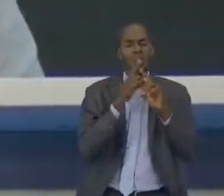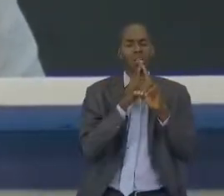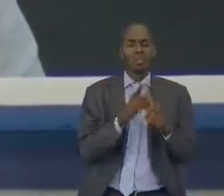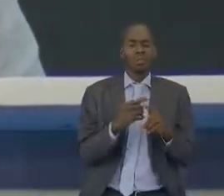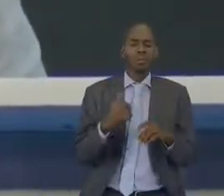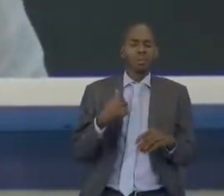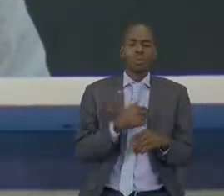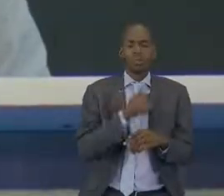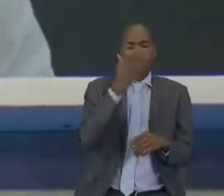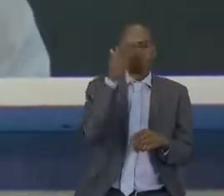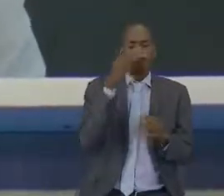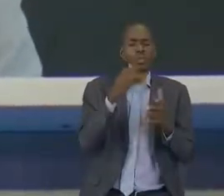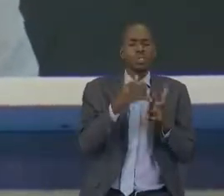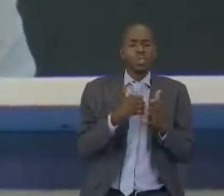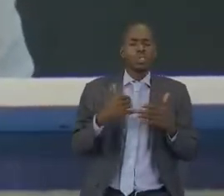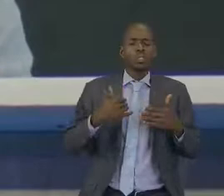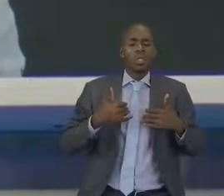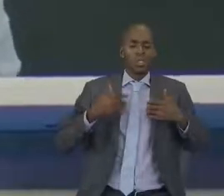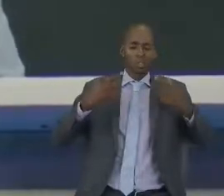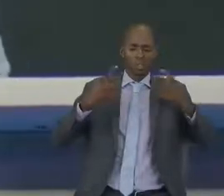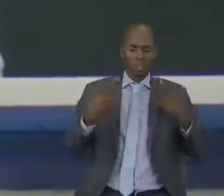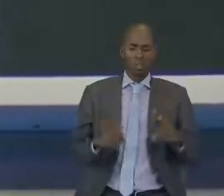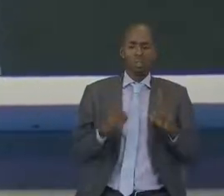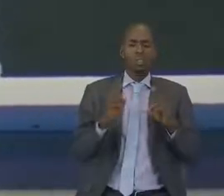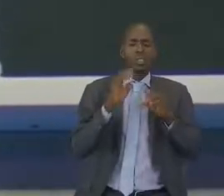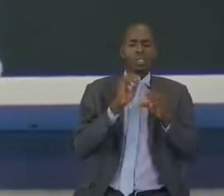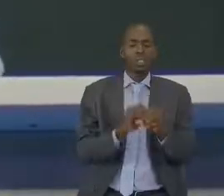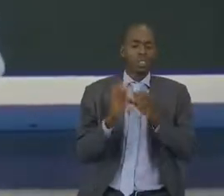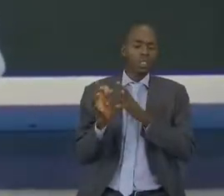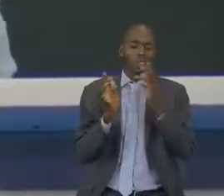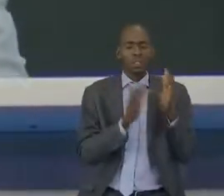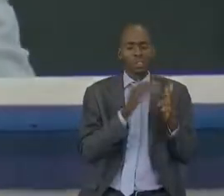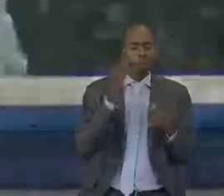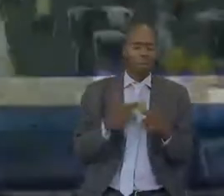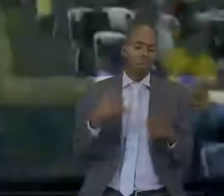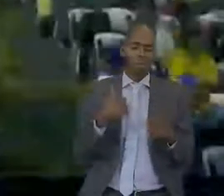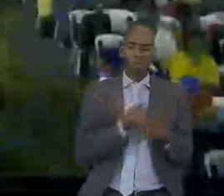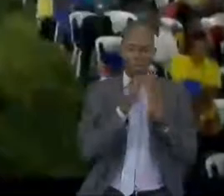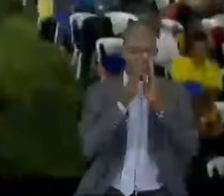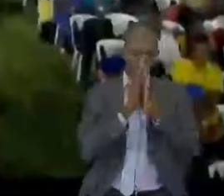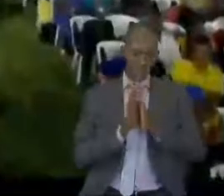c'est fait. Au nom de Jésus, nous prions.